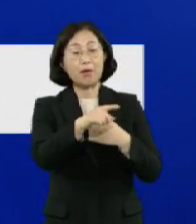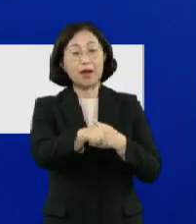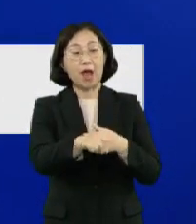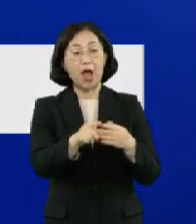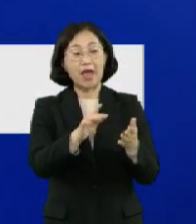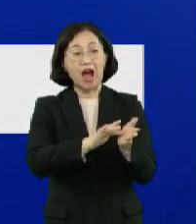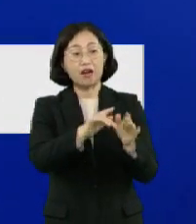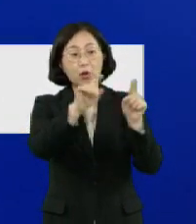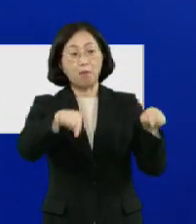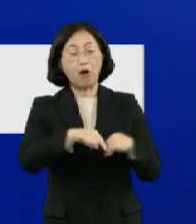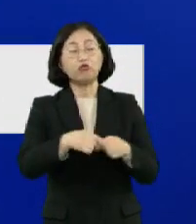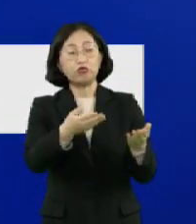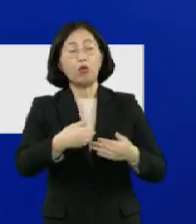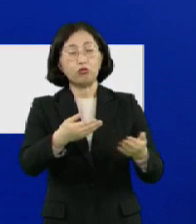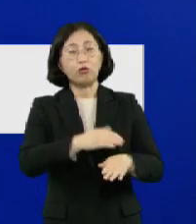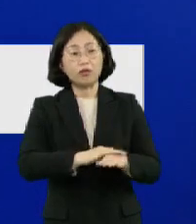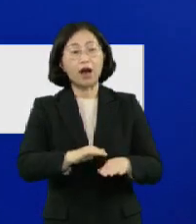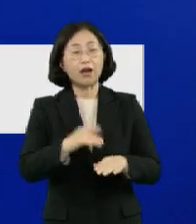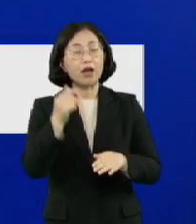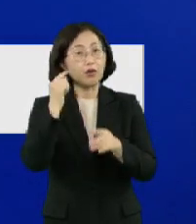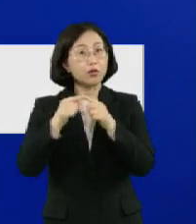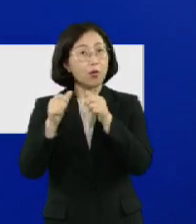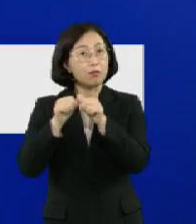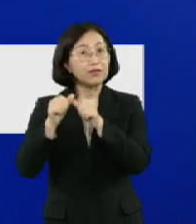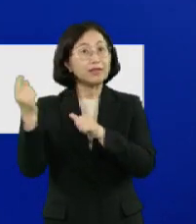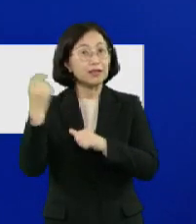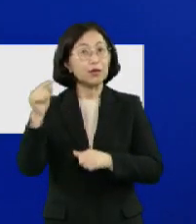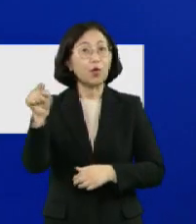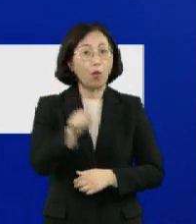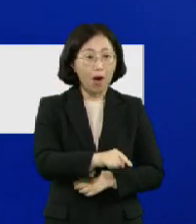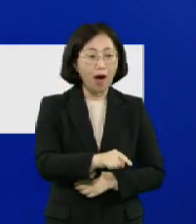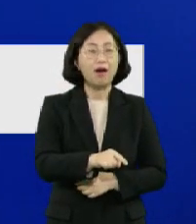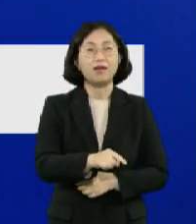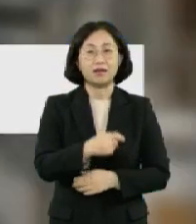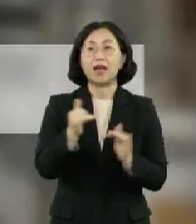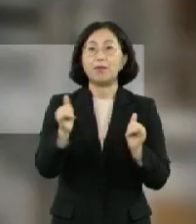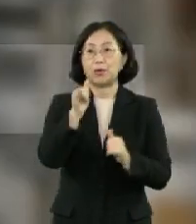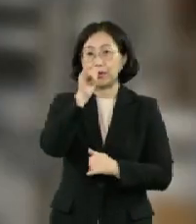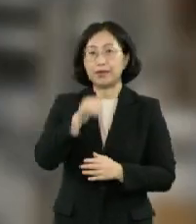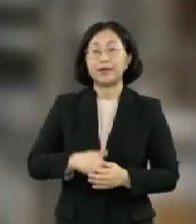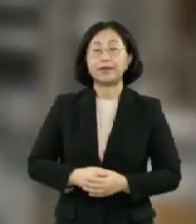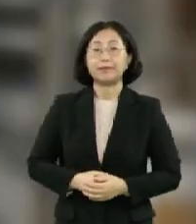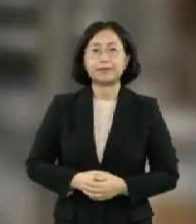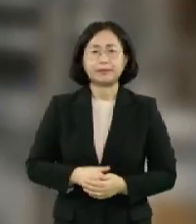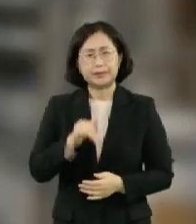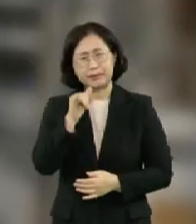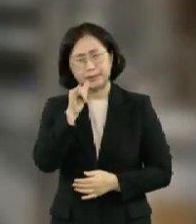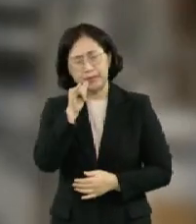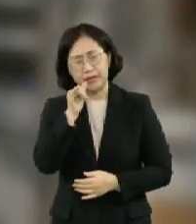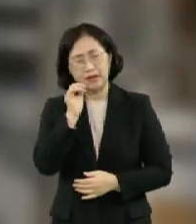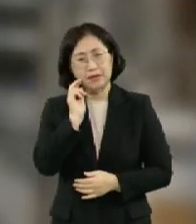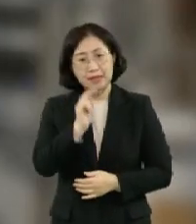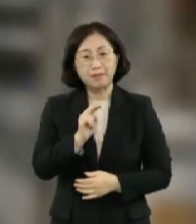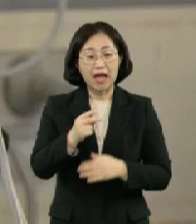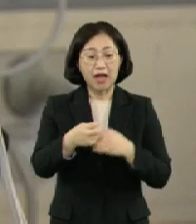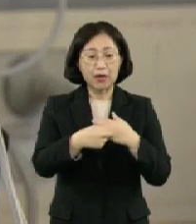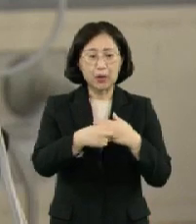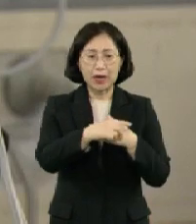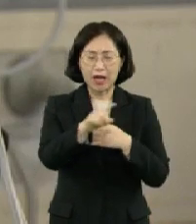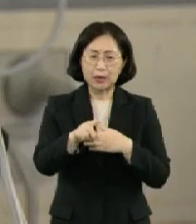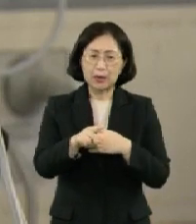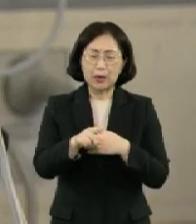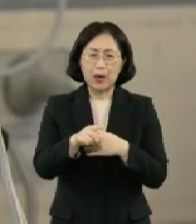처방을 잘해준다 하는 소문을 듣고 와서 처방전을 받은 사례도 있었습니다. 중독성이 강해 의료계에서도